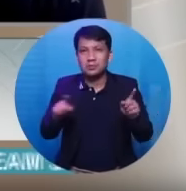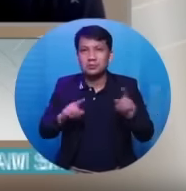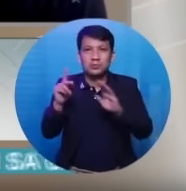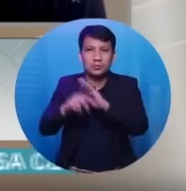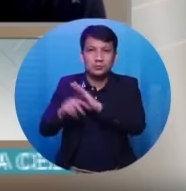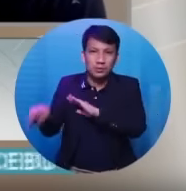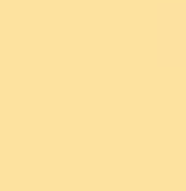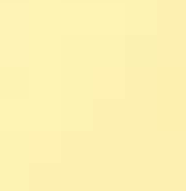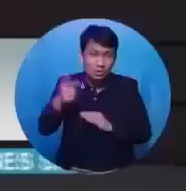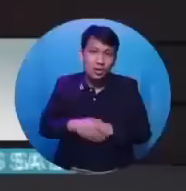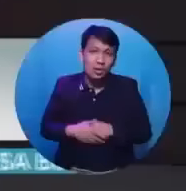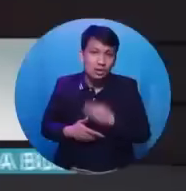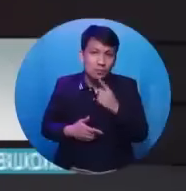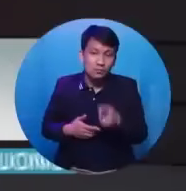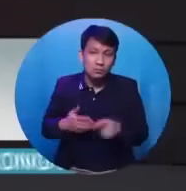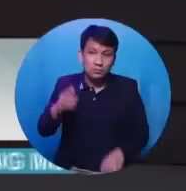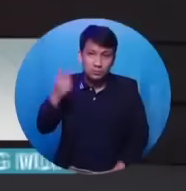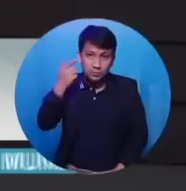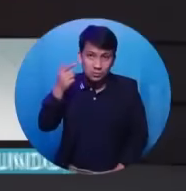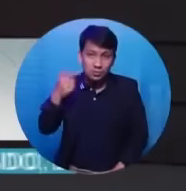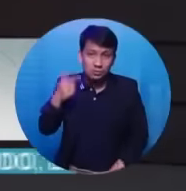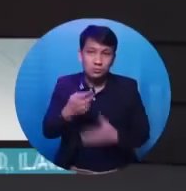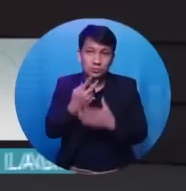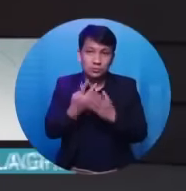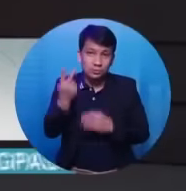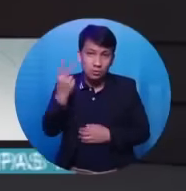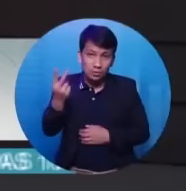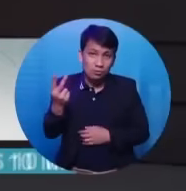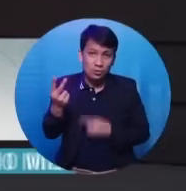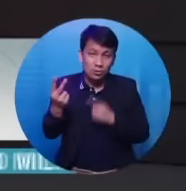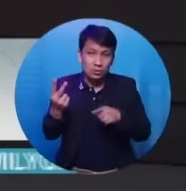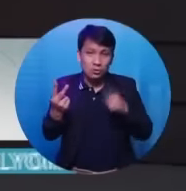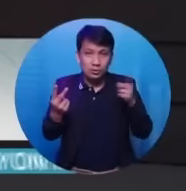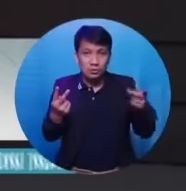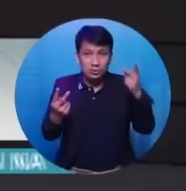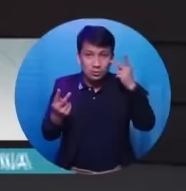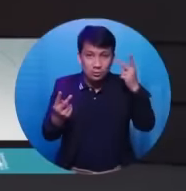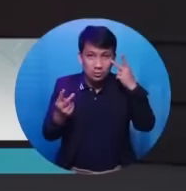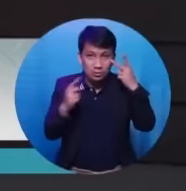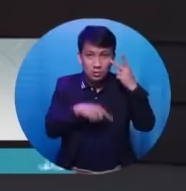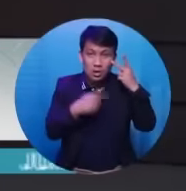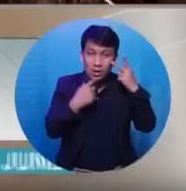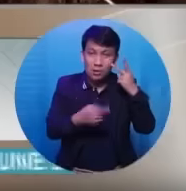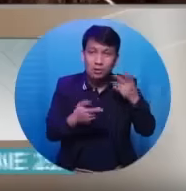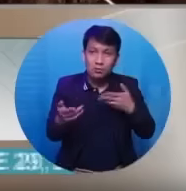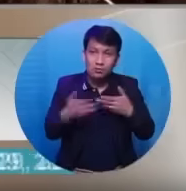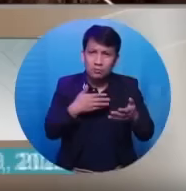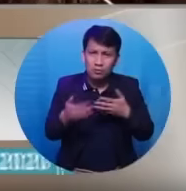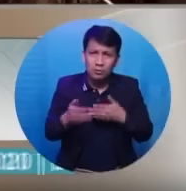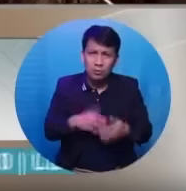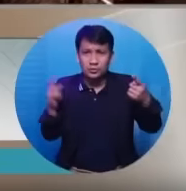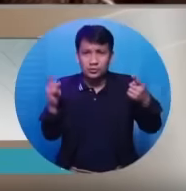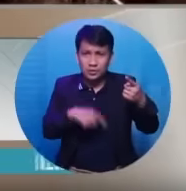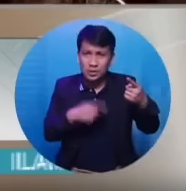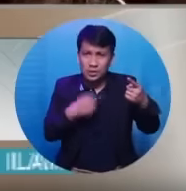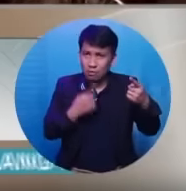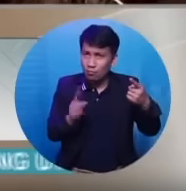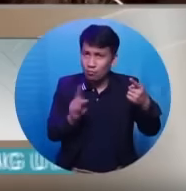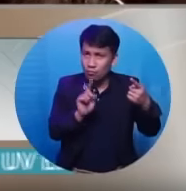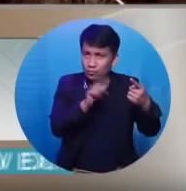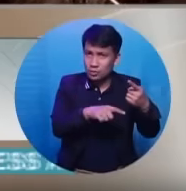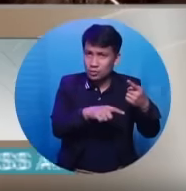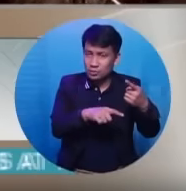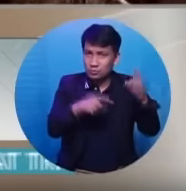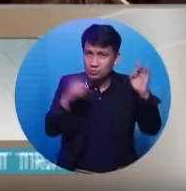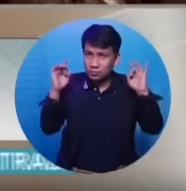Okay, thank you, Attorney Garrett. Dalawang pwede may kaso rito kay Tukmol Kenneth Gavilan. Ang una po ay yung